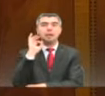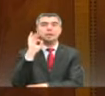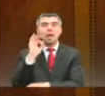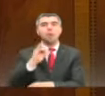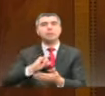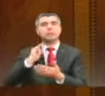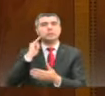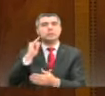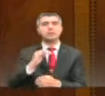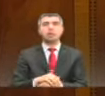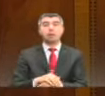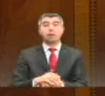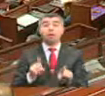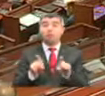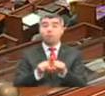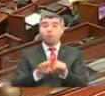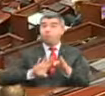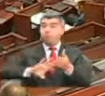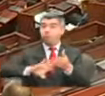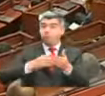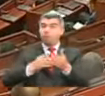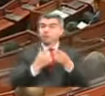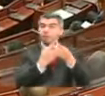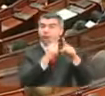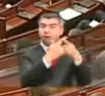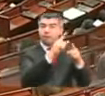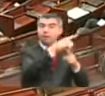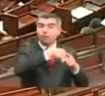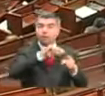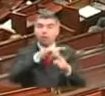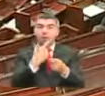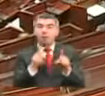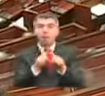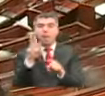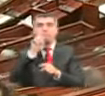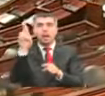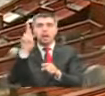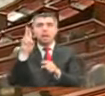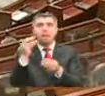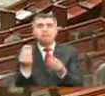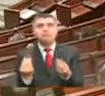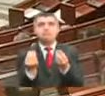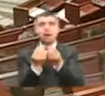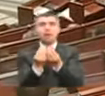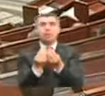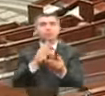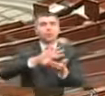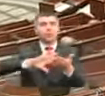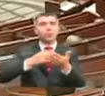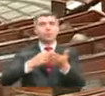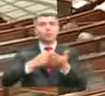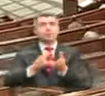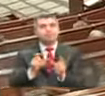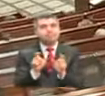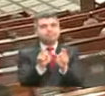هي مجال تعبئة شاملة تحت قيادة جلالة الملك، وما يتطلبه ذلك من